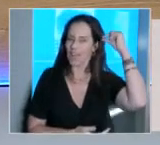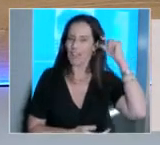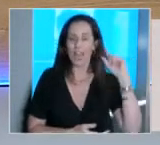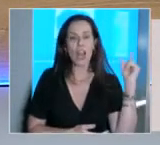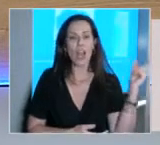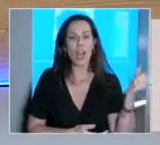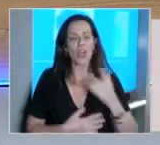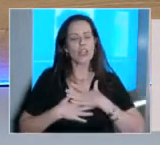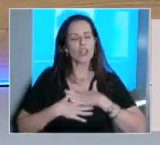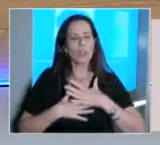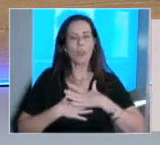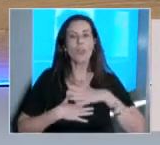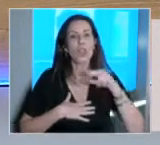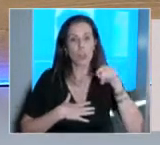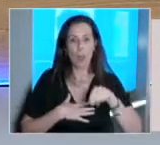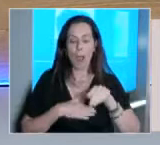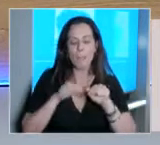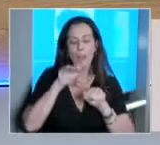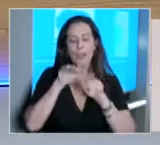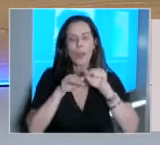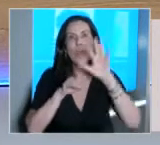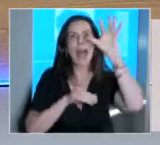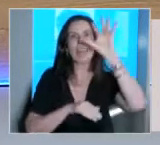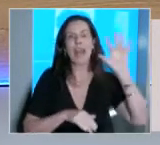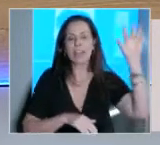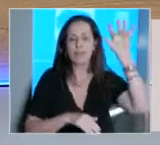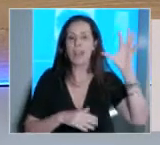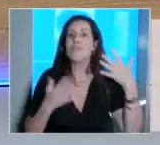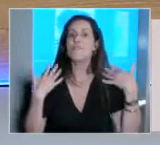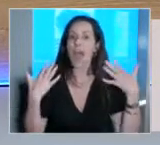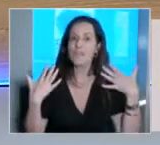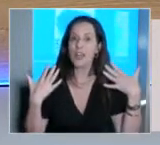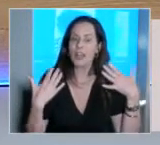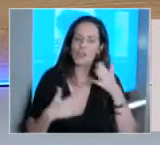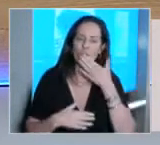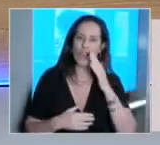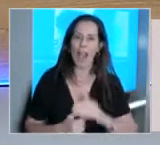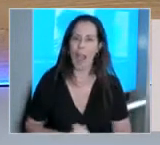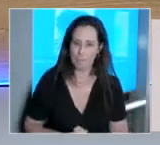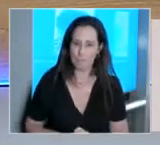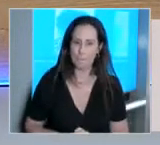לכל שברי הנשימות יש בה מדרגות לעננים, ואוויר של